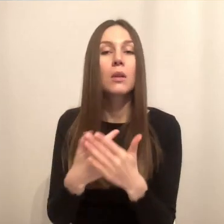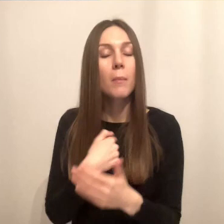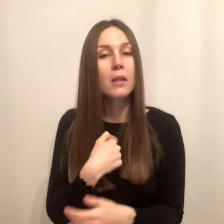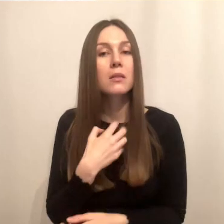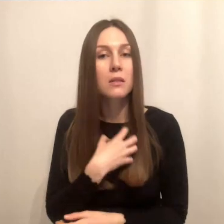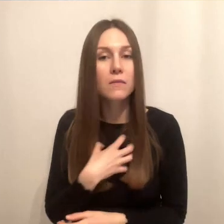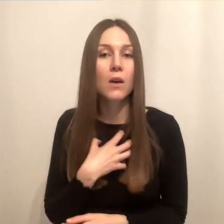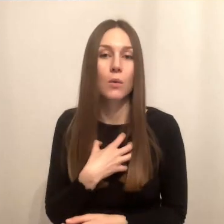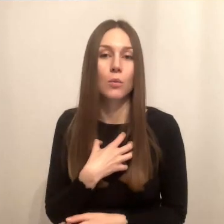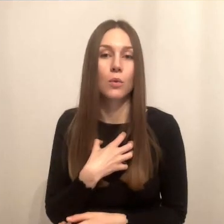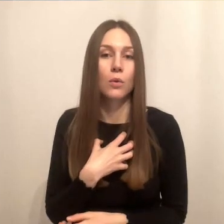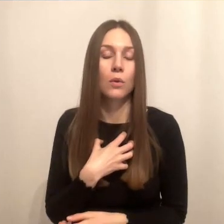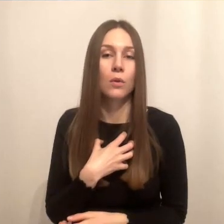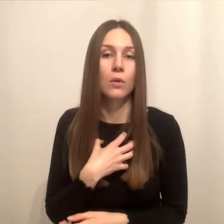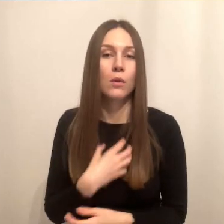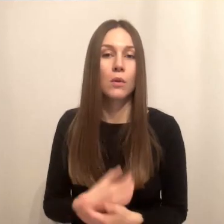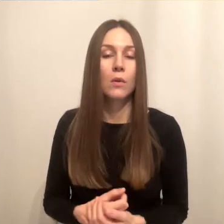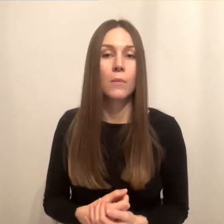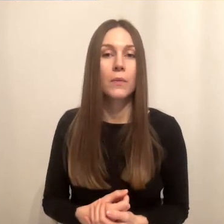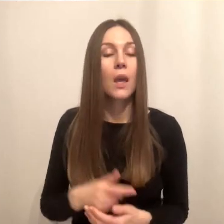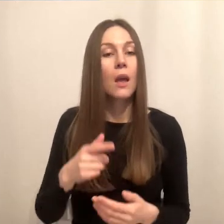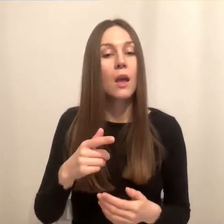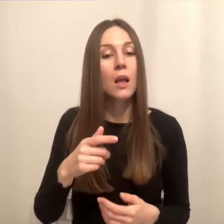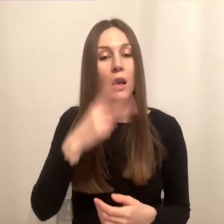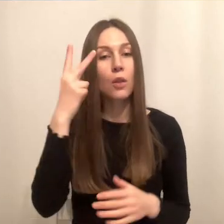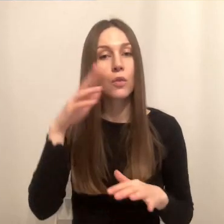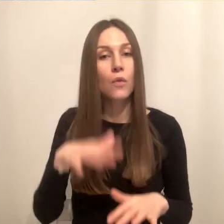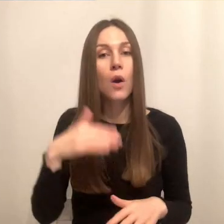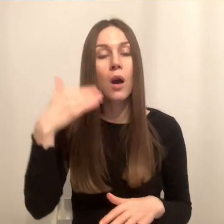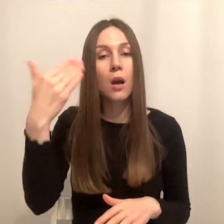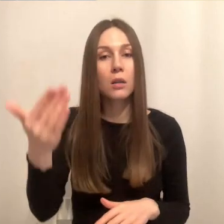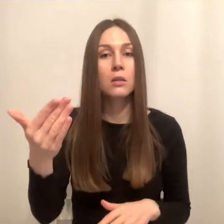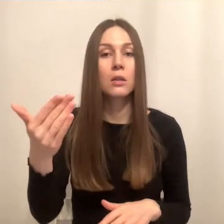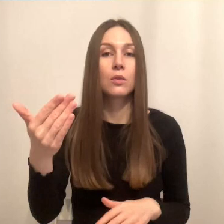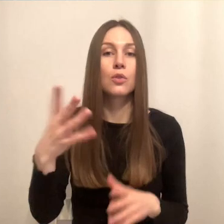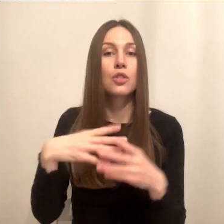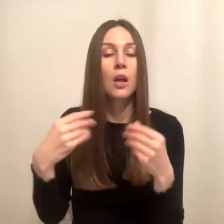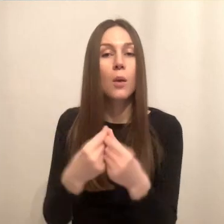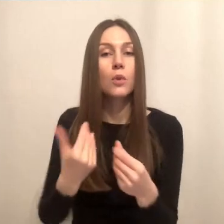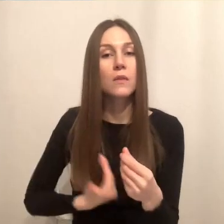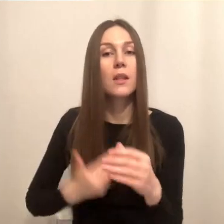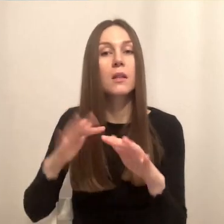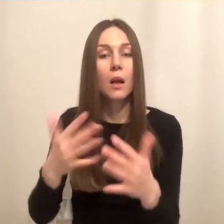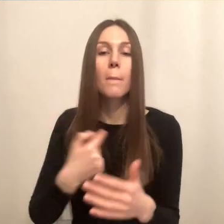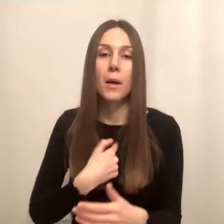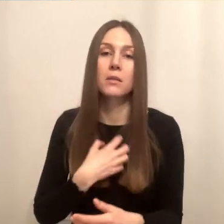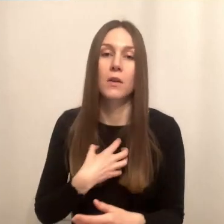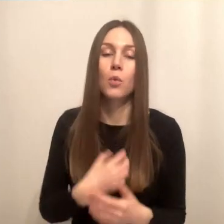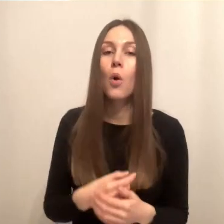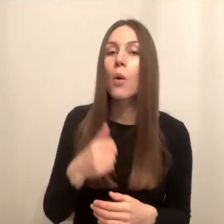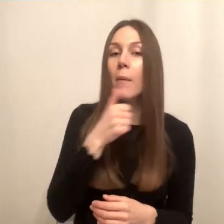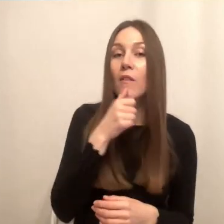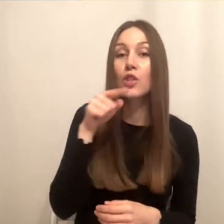tas pats, kaip ateitie Lietuvoje gyvens šeimos ir tėvai. Ir už ką balsuotumėt, jeigu ne už